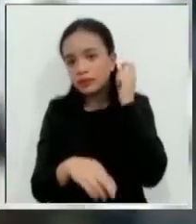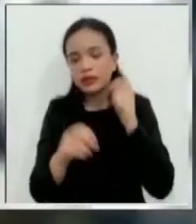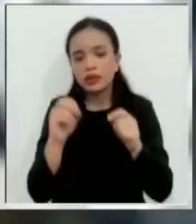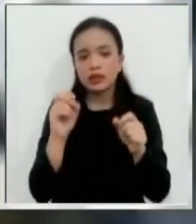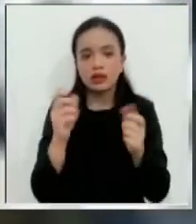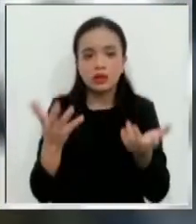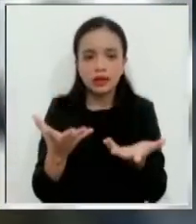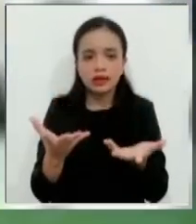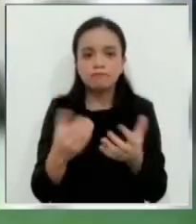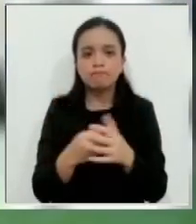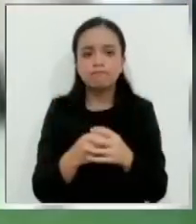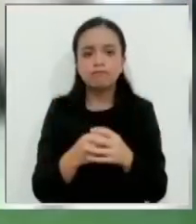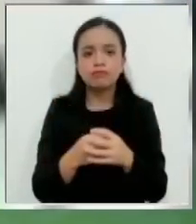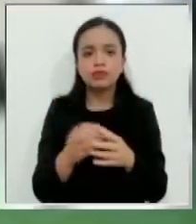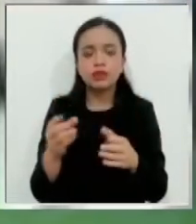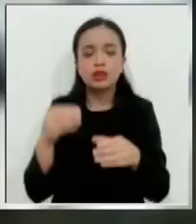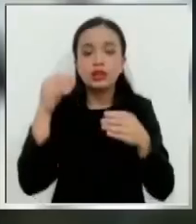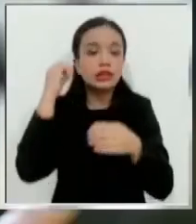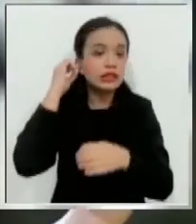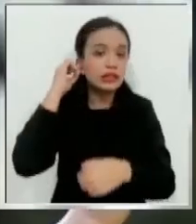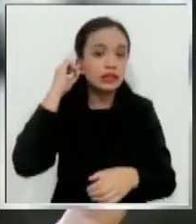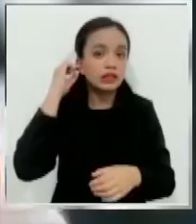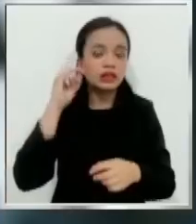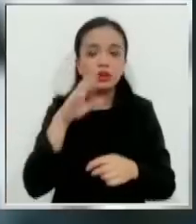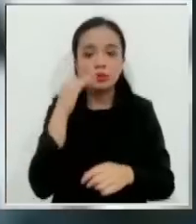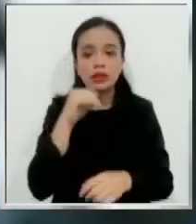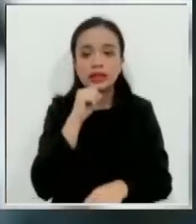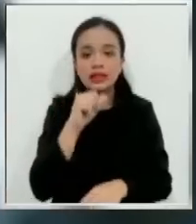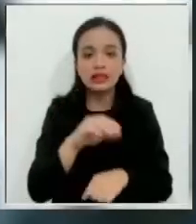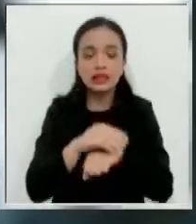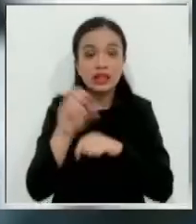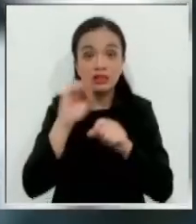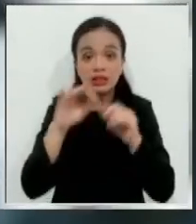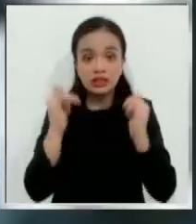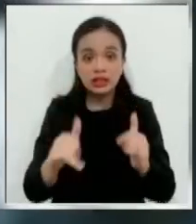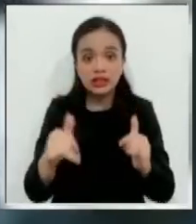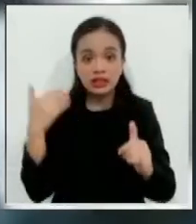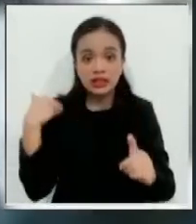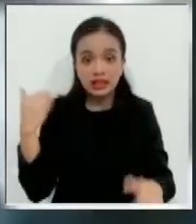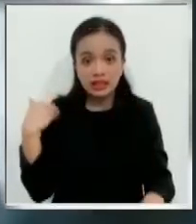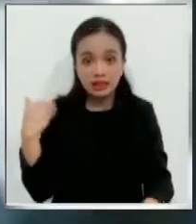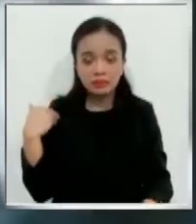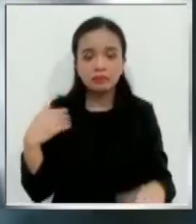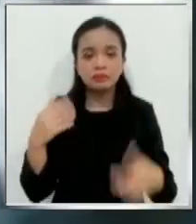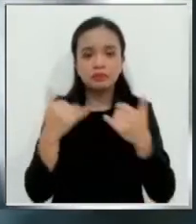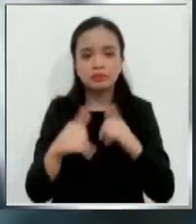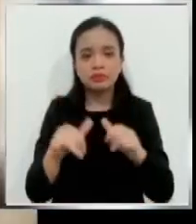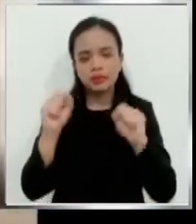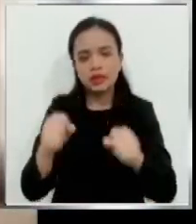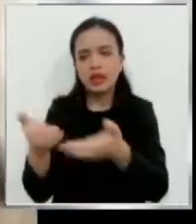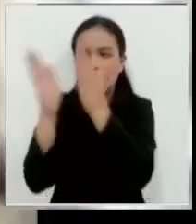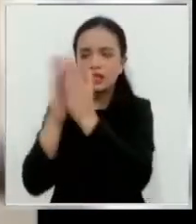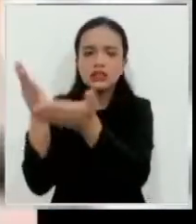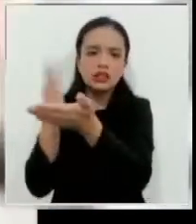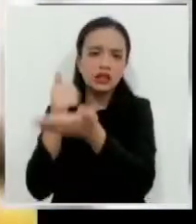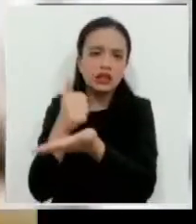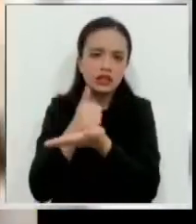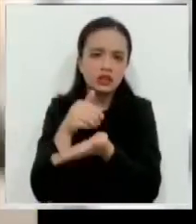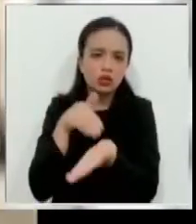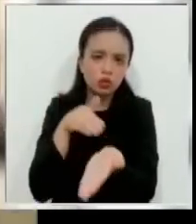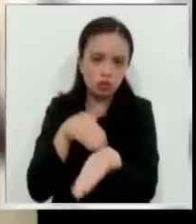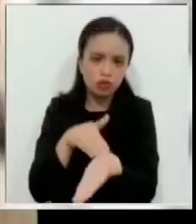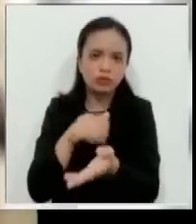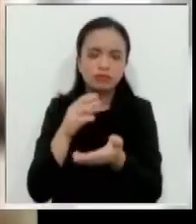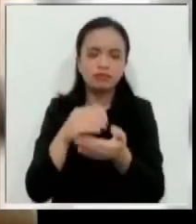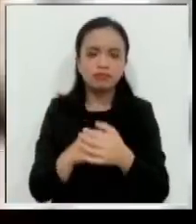anumang likido sa loob ng tenga para hindi ma-infect ito. Kung wala pa rin, mainam ng humingi ng tulong sa isang health professional na mas nakakaalam. Samantala, ayon naman sa doktor